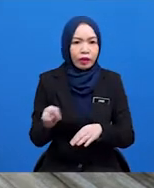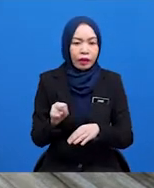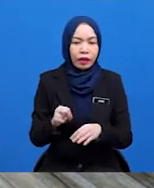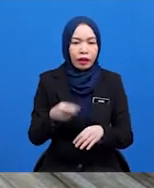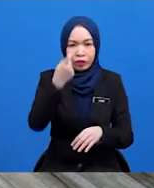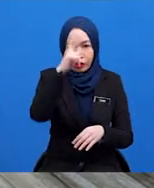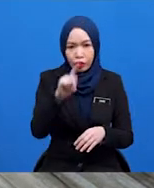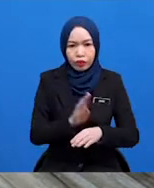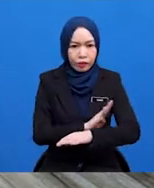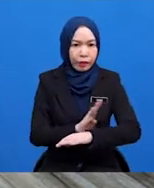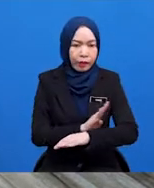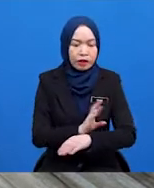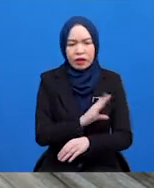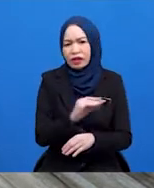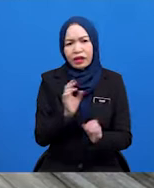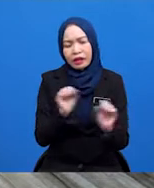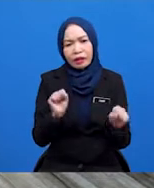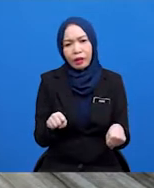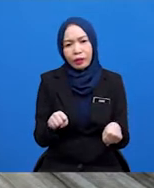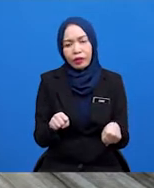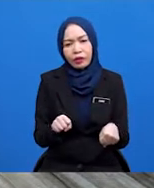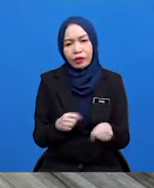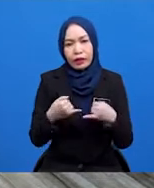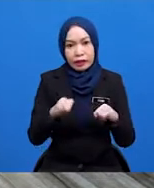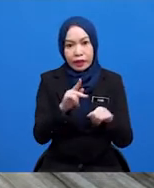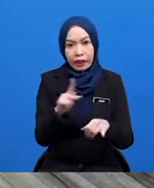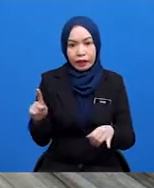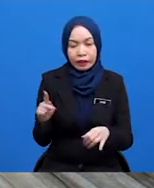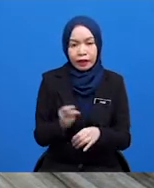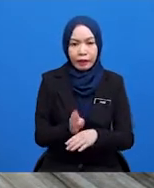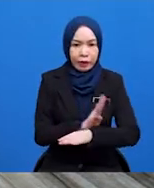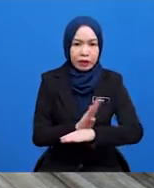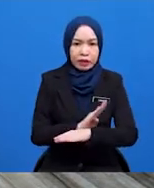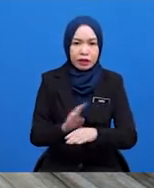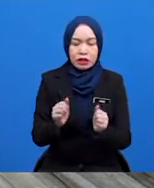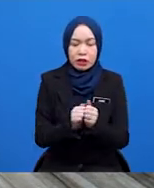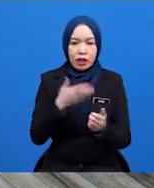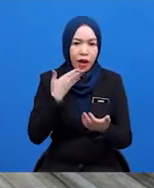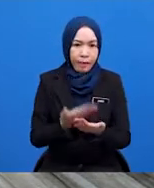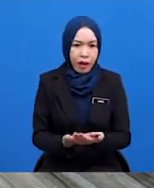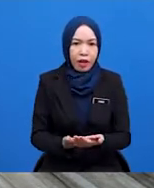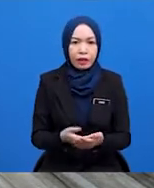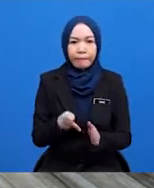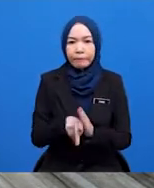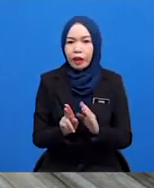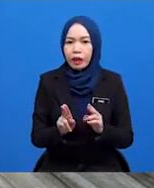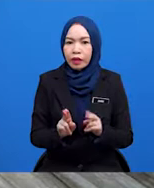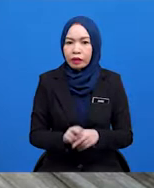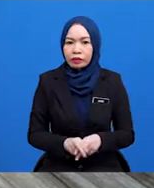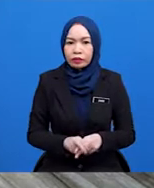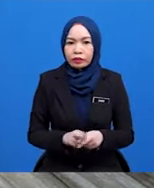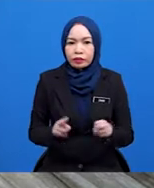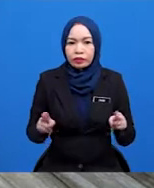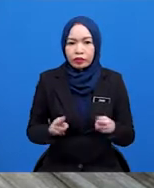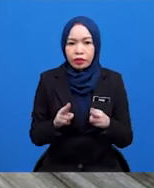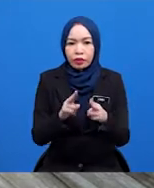tidak dapat mengusahakan ladang mereka secara optimal. pengusaha kebun kecil juga